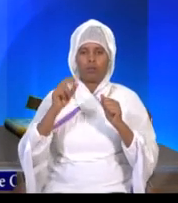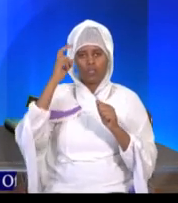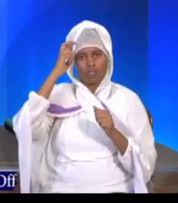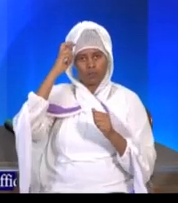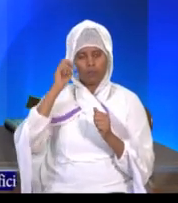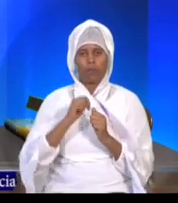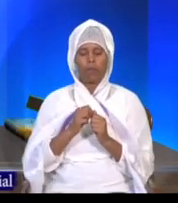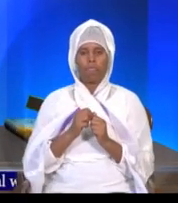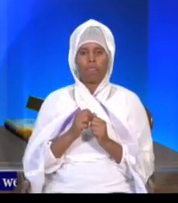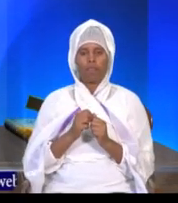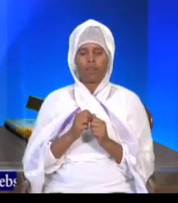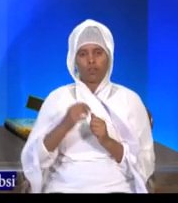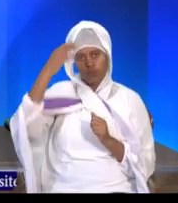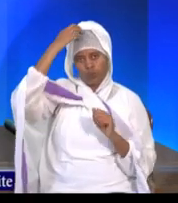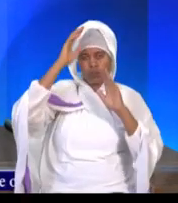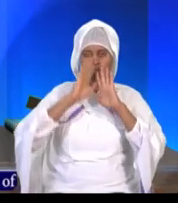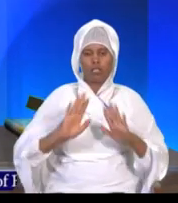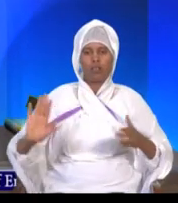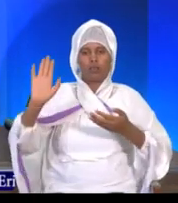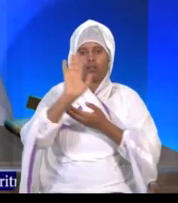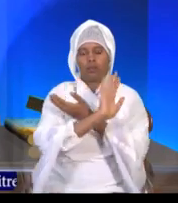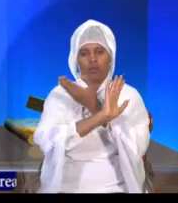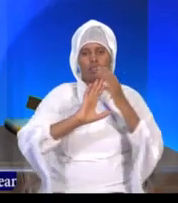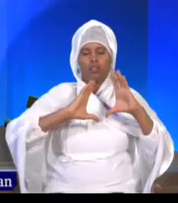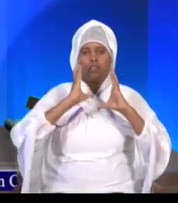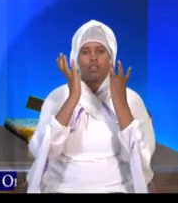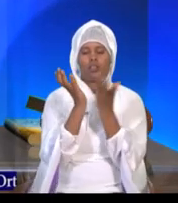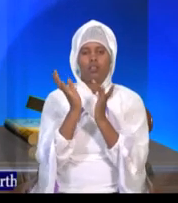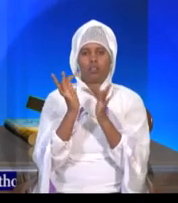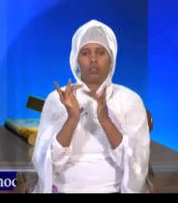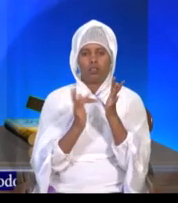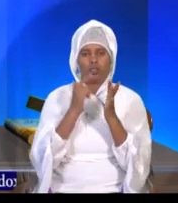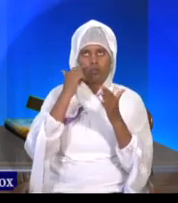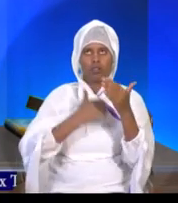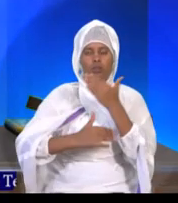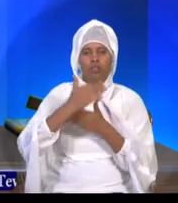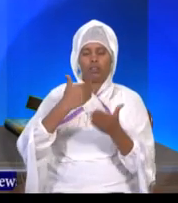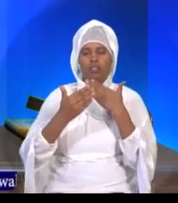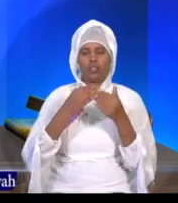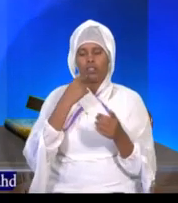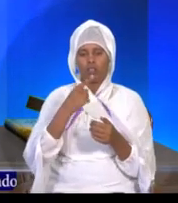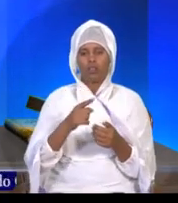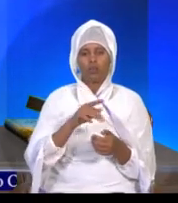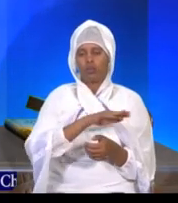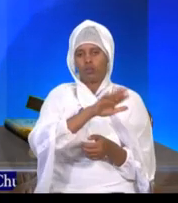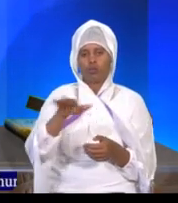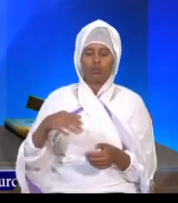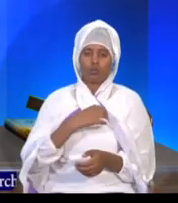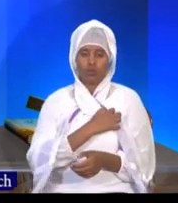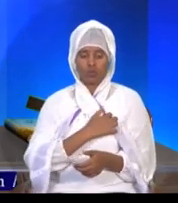ክንቀርብ ይግባእ ንጉስ ሰላም መድሃኔ ኣለም ኢየሱስ ክርስቶስ ሰማያዊ ፈጣሪና ኮ እንታይ ድሉ